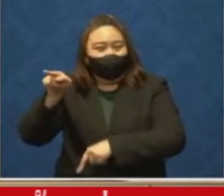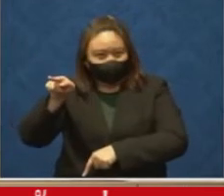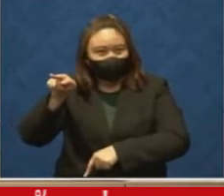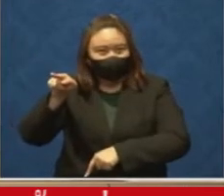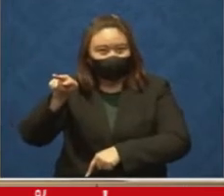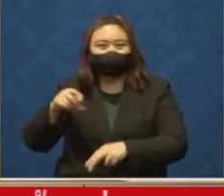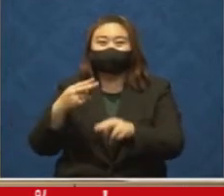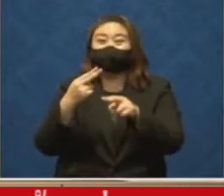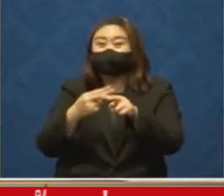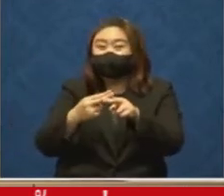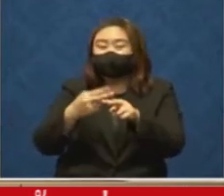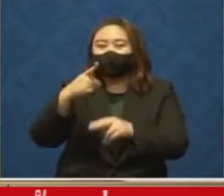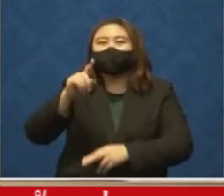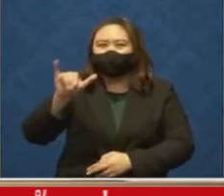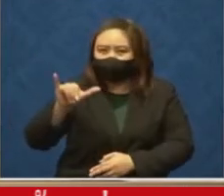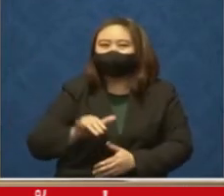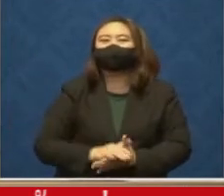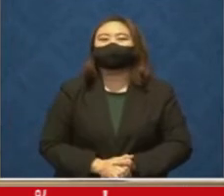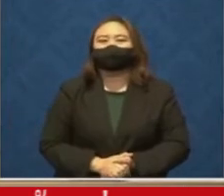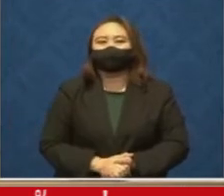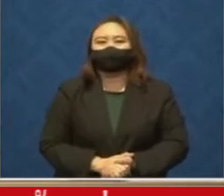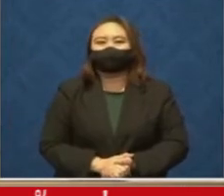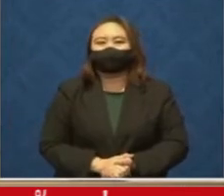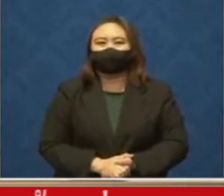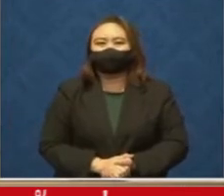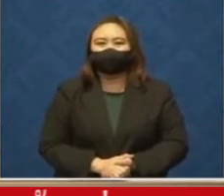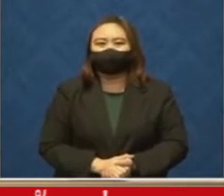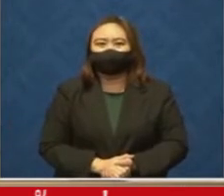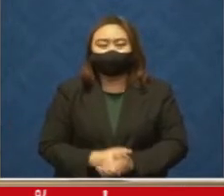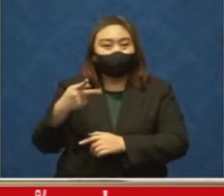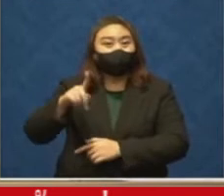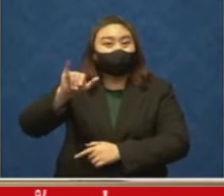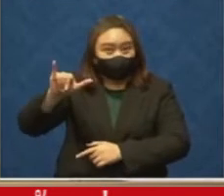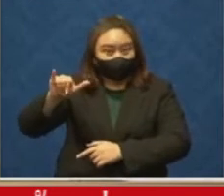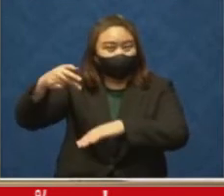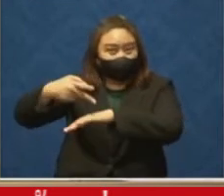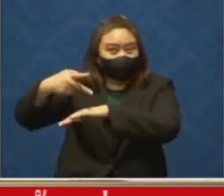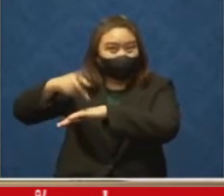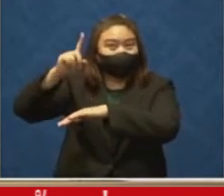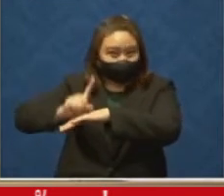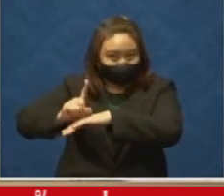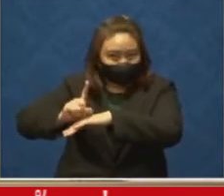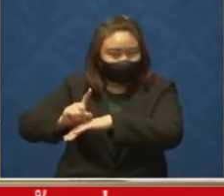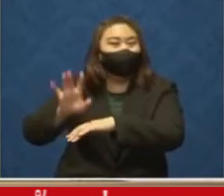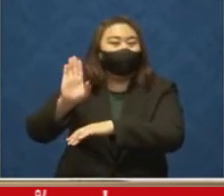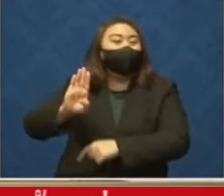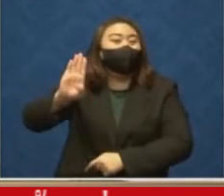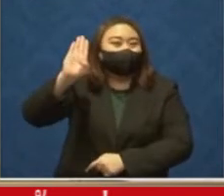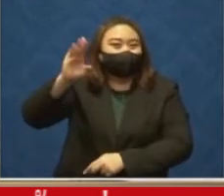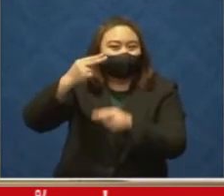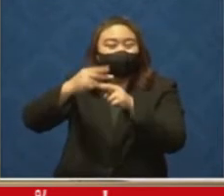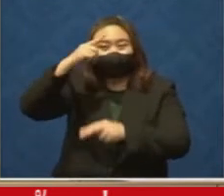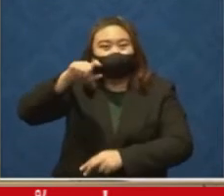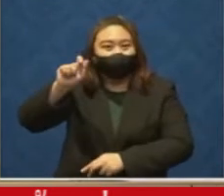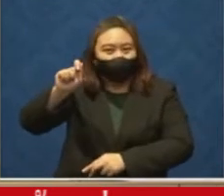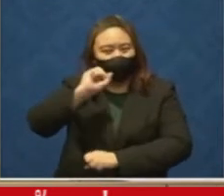บชื่อพนโทประยุทยจัโอชาครับ็นประทานเป็นบอดของไท